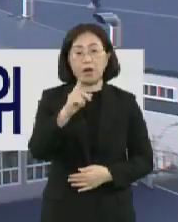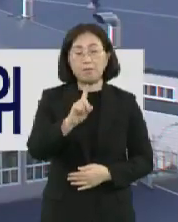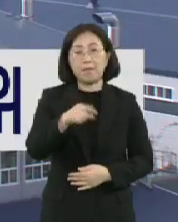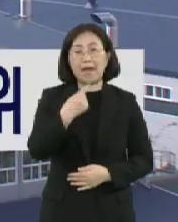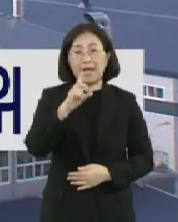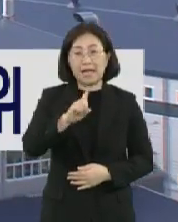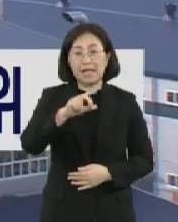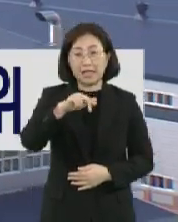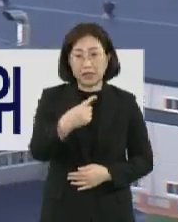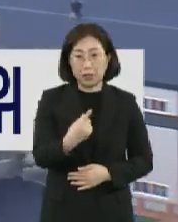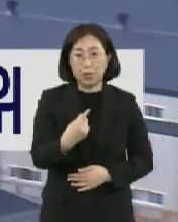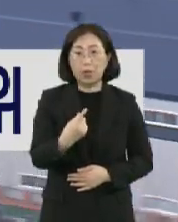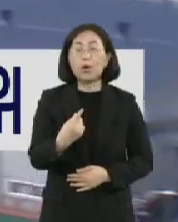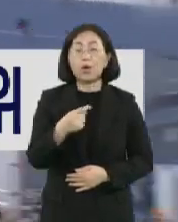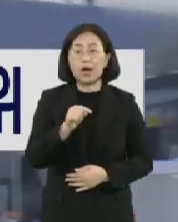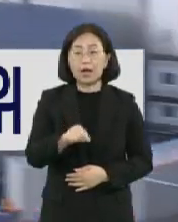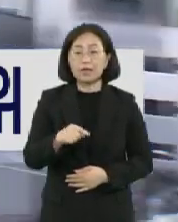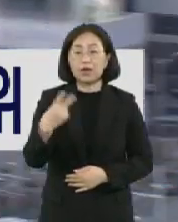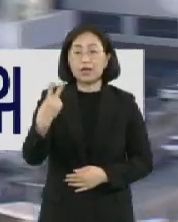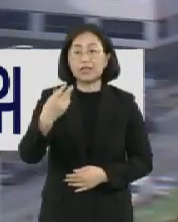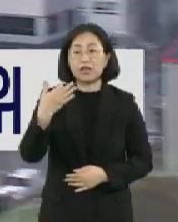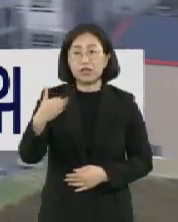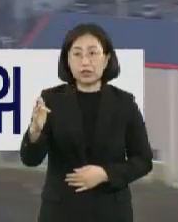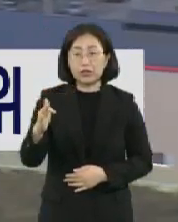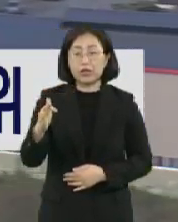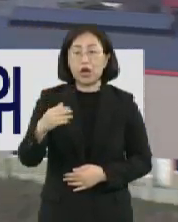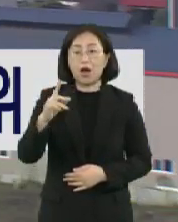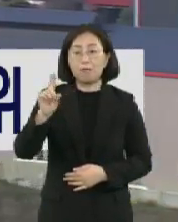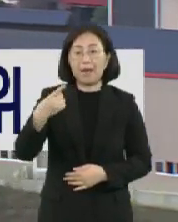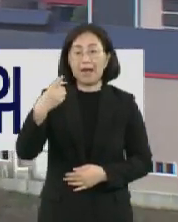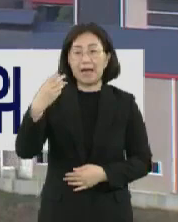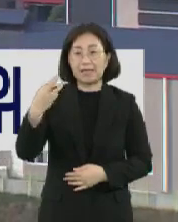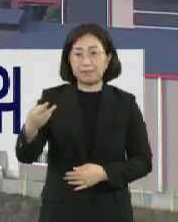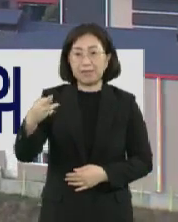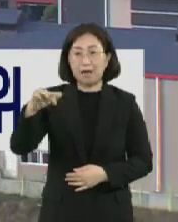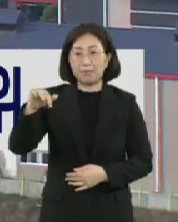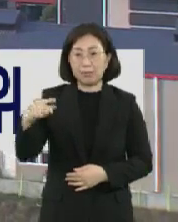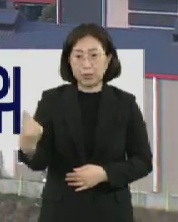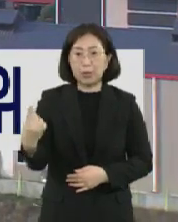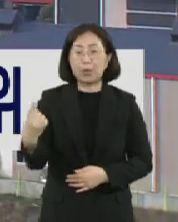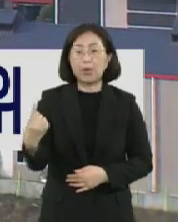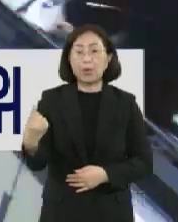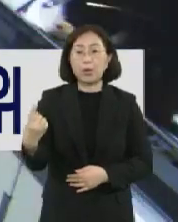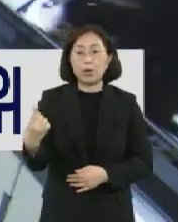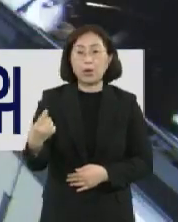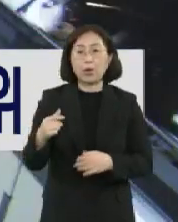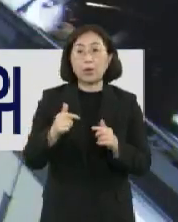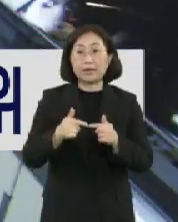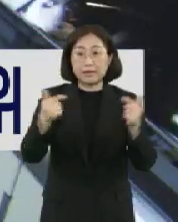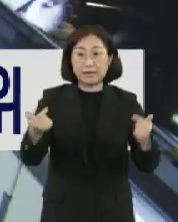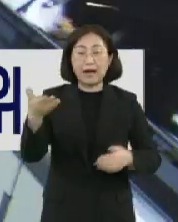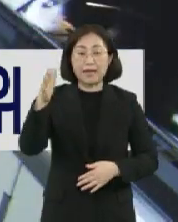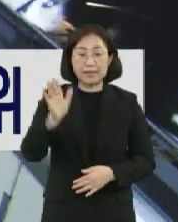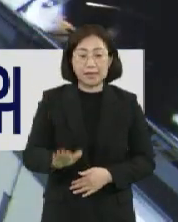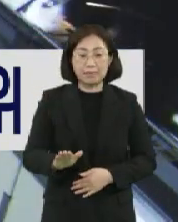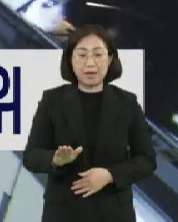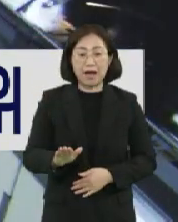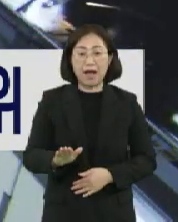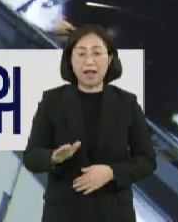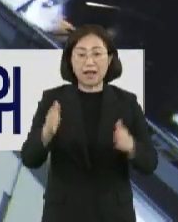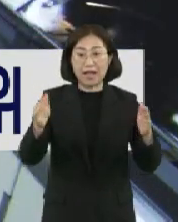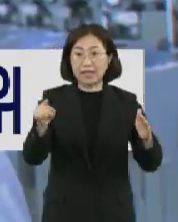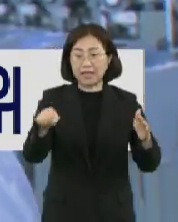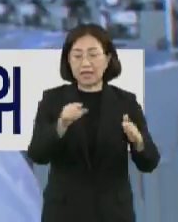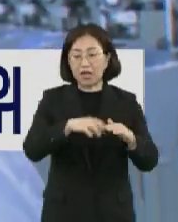1조 2990 1억원에서 2019년 113조 4883 억원으로 증가했지만 같은 기간